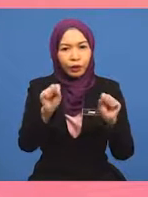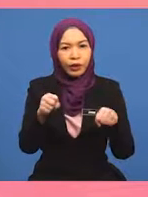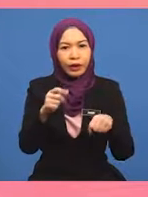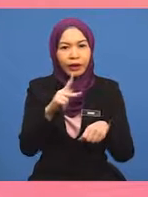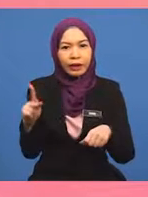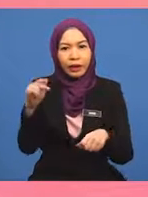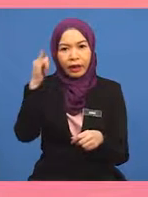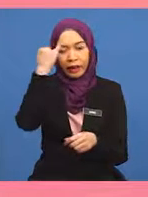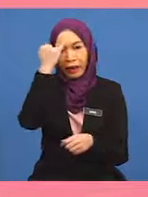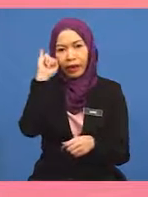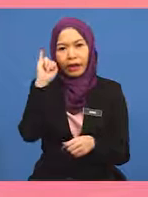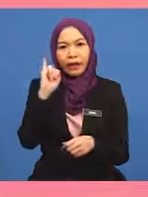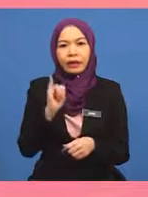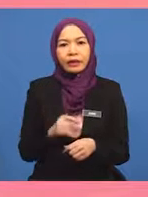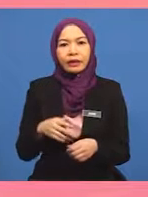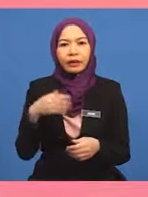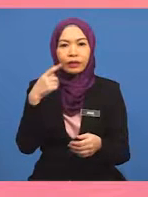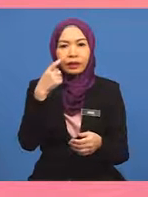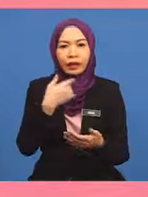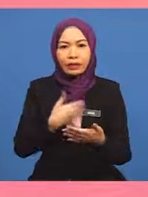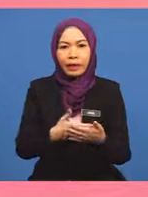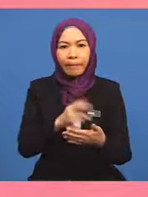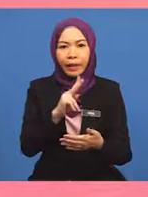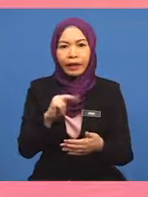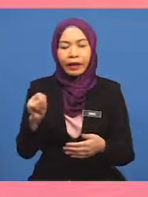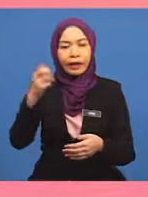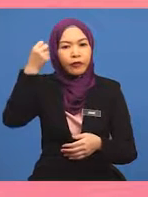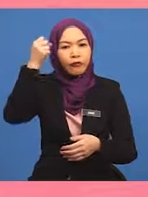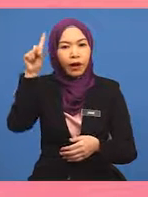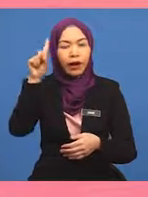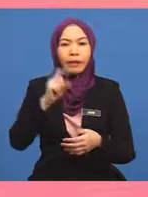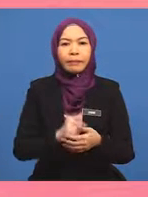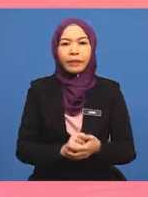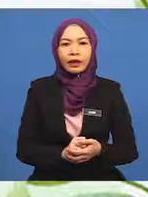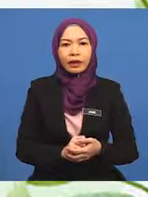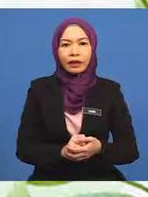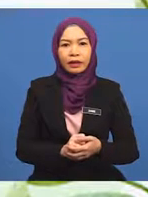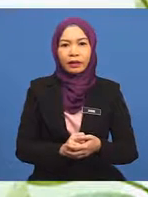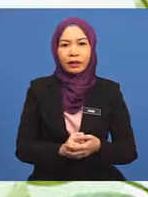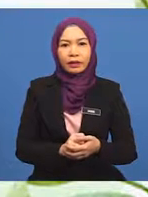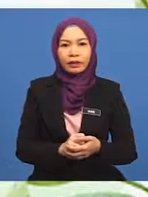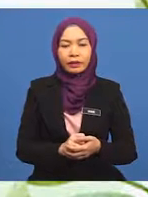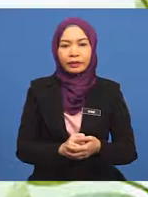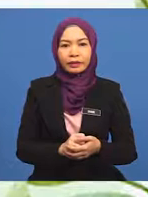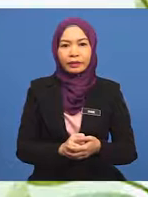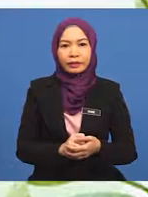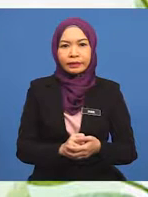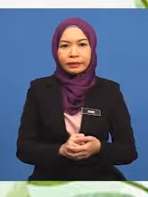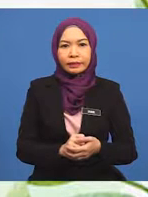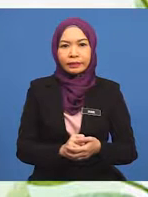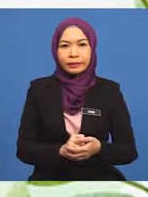bentuk pada lakaran boleh difahami oleh pelanggan. Baiklah